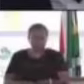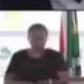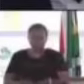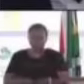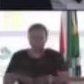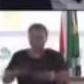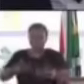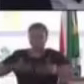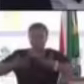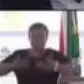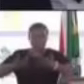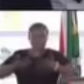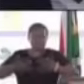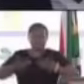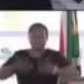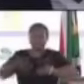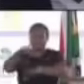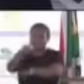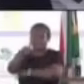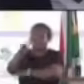ngiyathokoza DDG